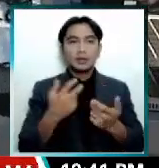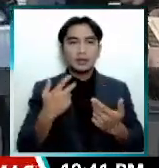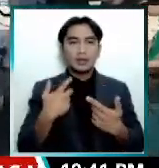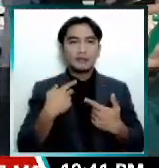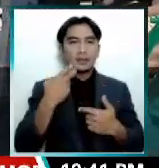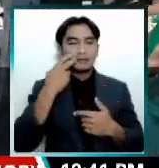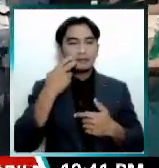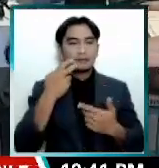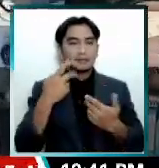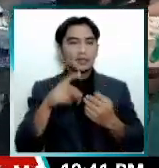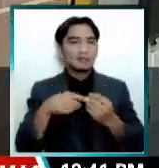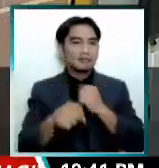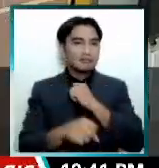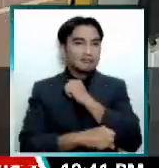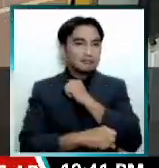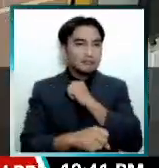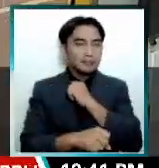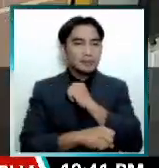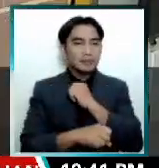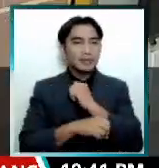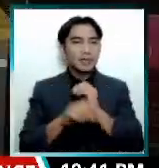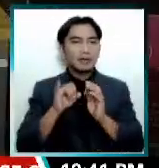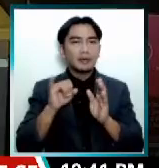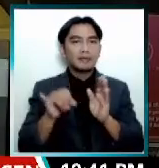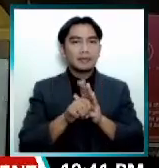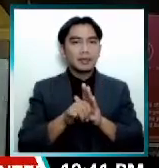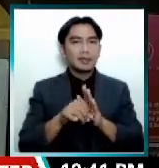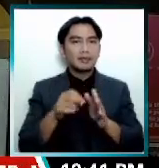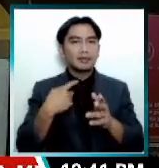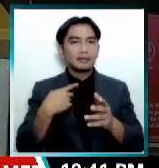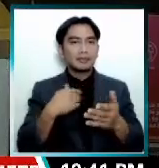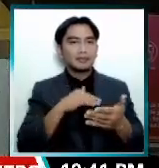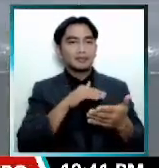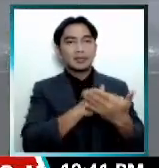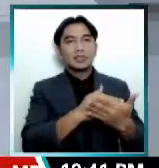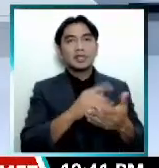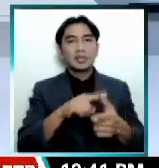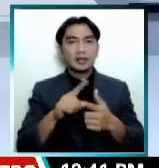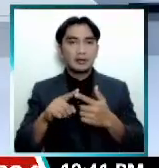at loan application at digital wallet.